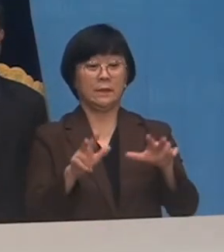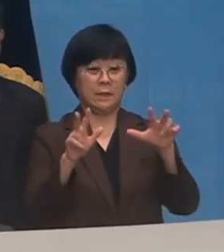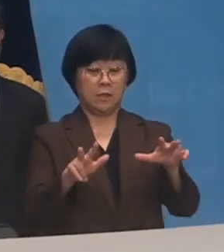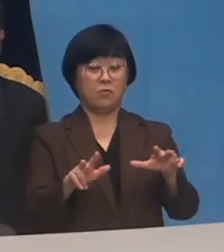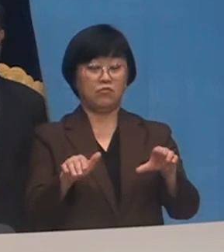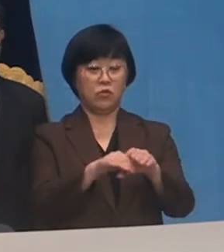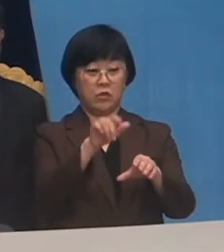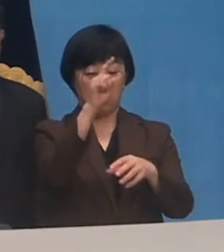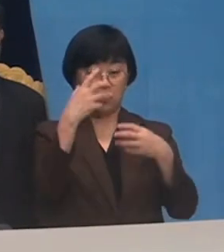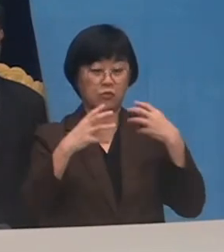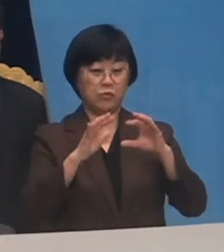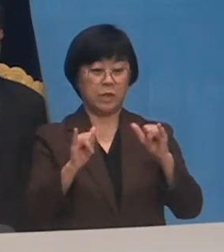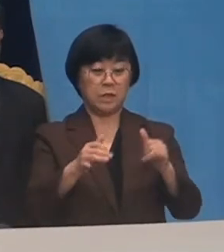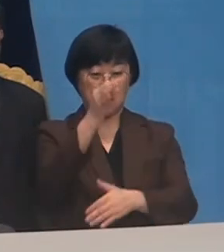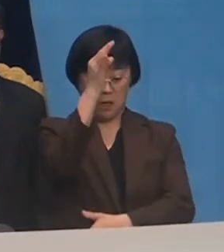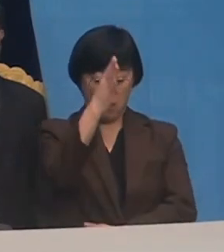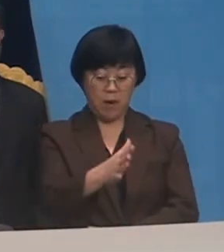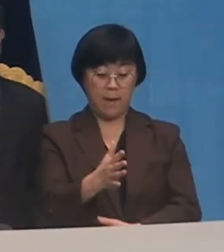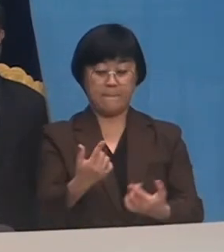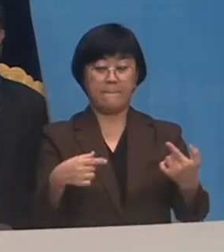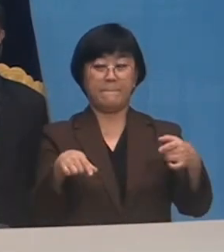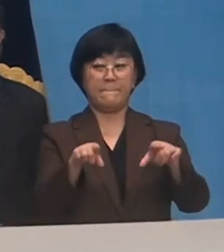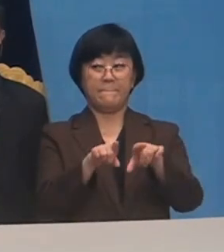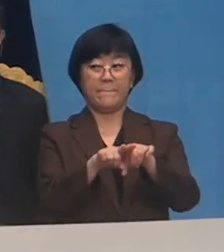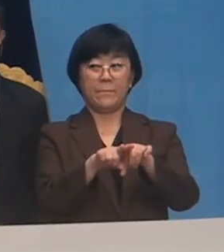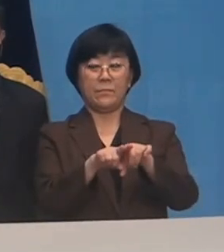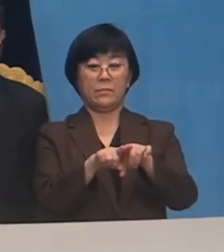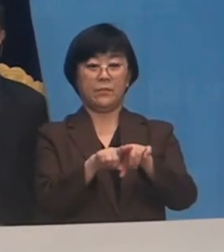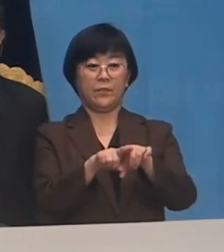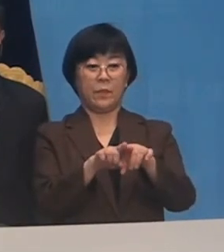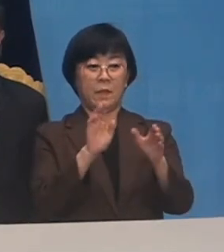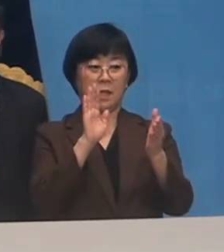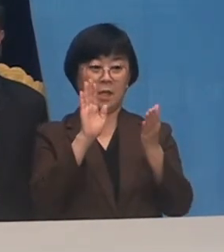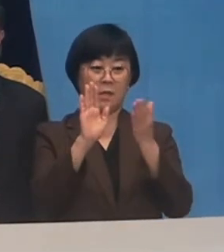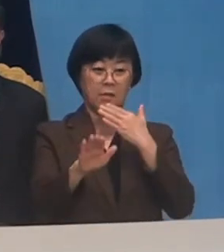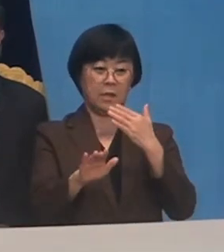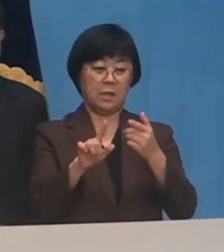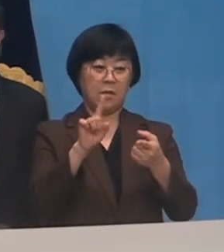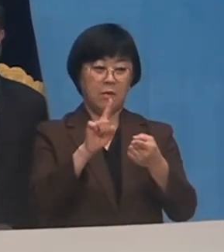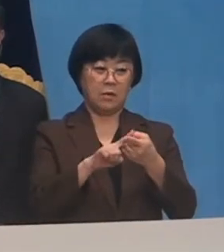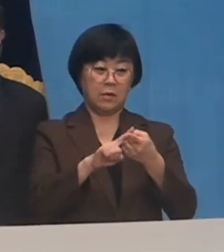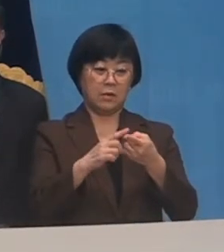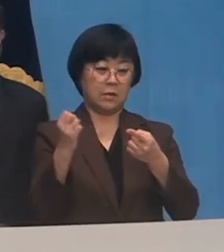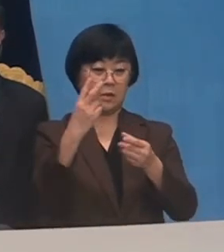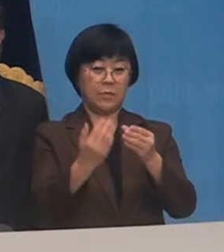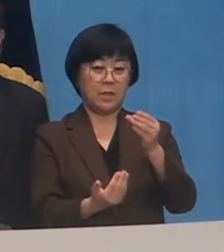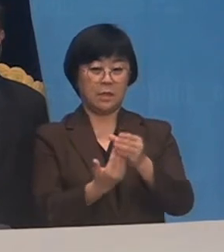문재인 정권은 대국민 사과와 함께 앞으로 이런 부분이